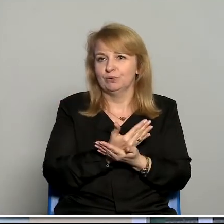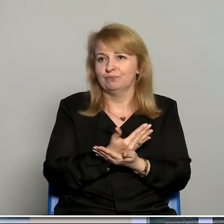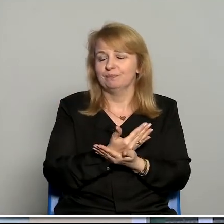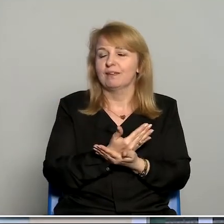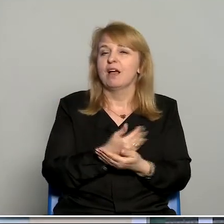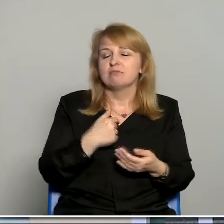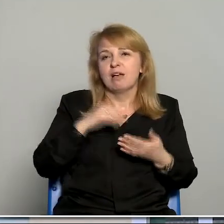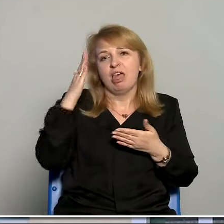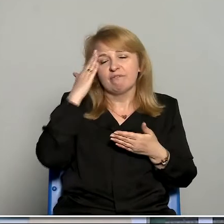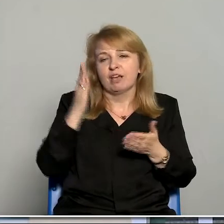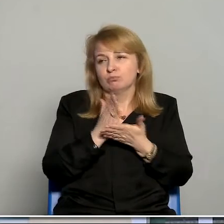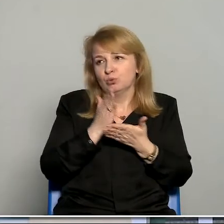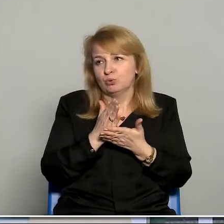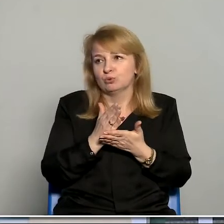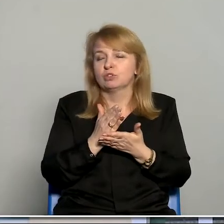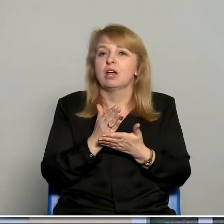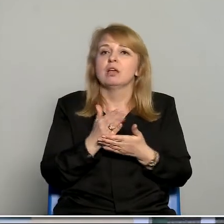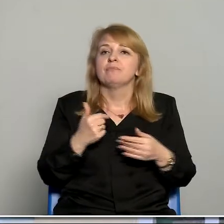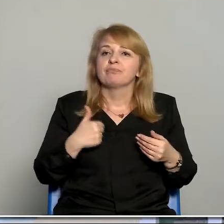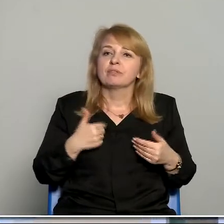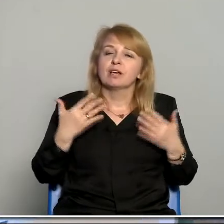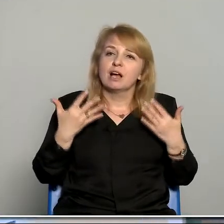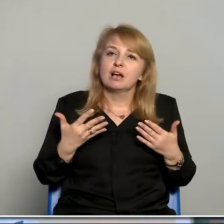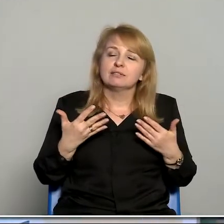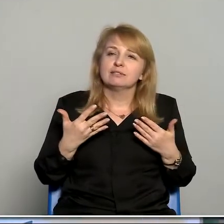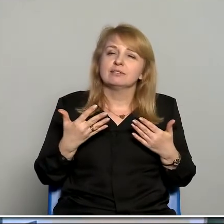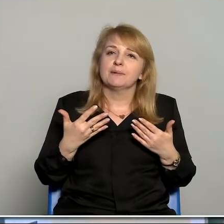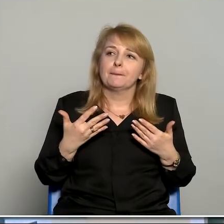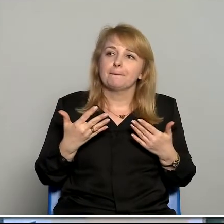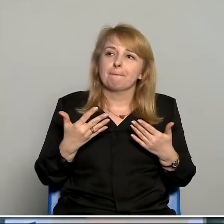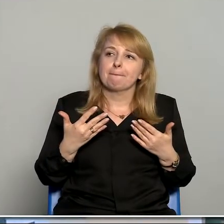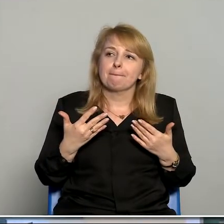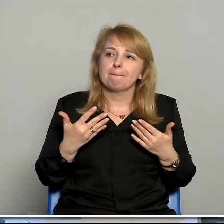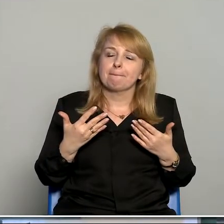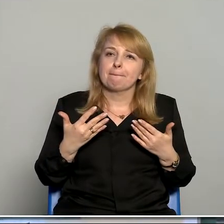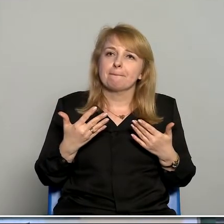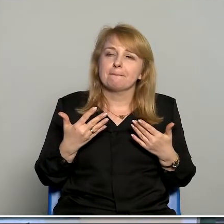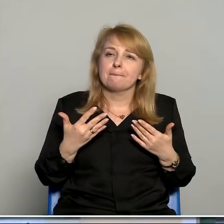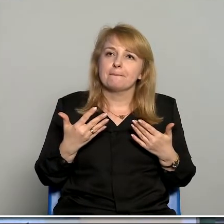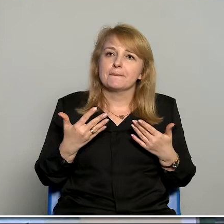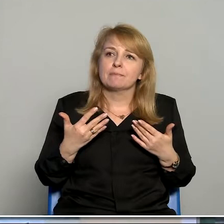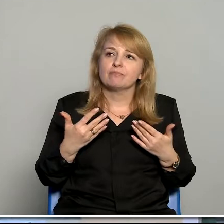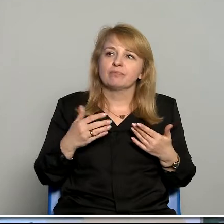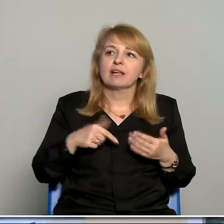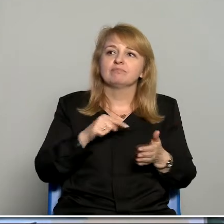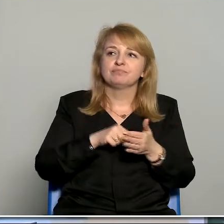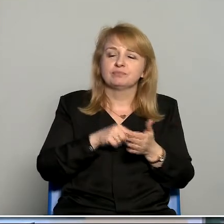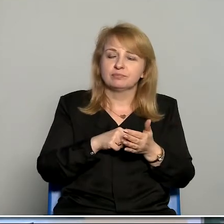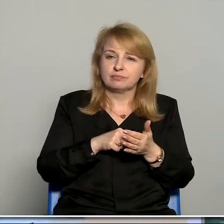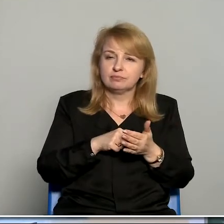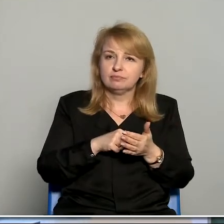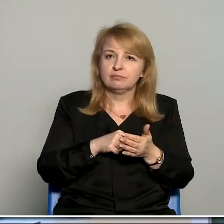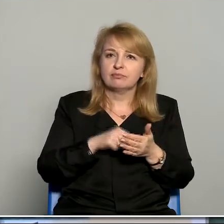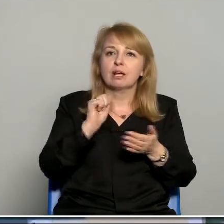temat wiemy, ale ja proszę Państwa postanowiłem, że do tego wyzwania, jakim jest